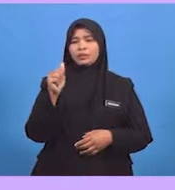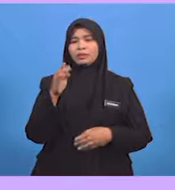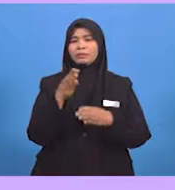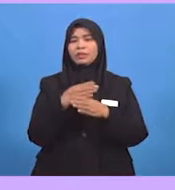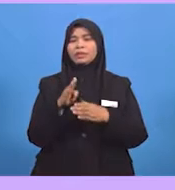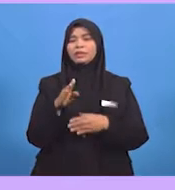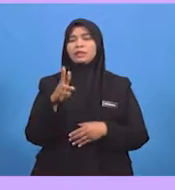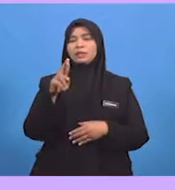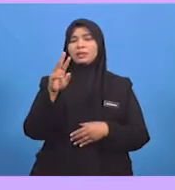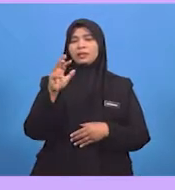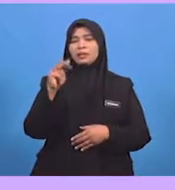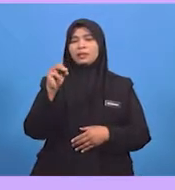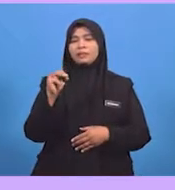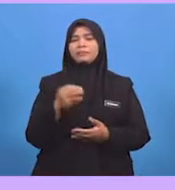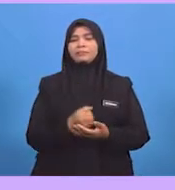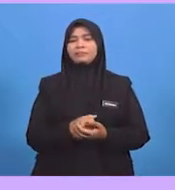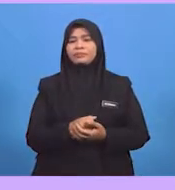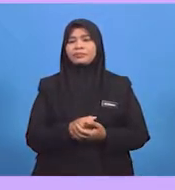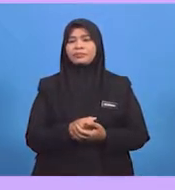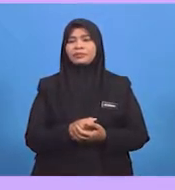RM19.97 juta.